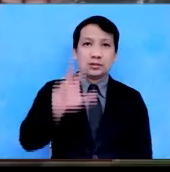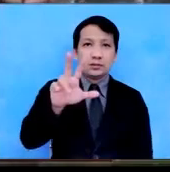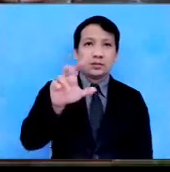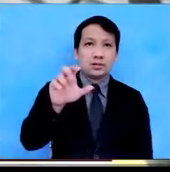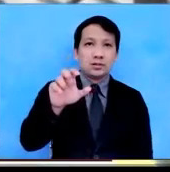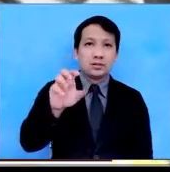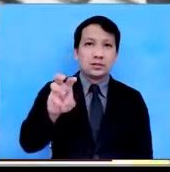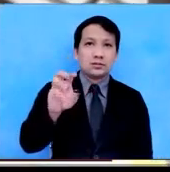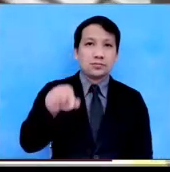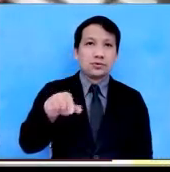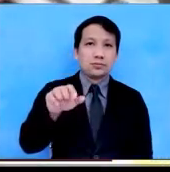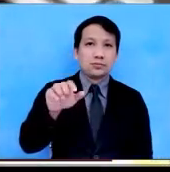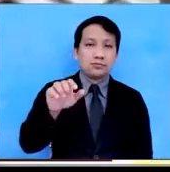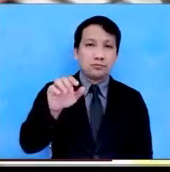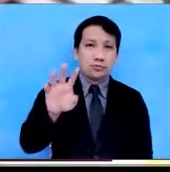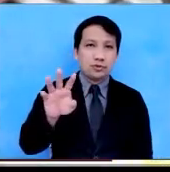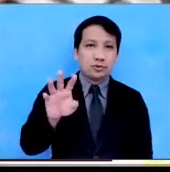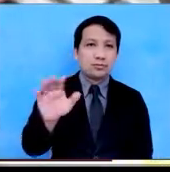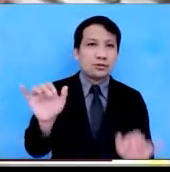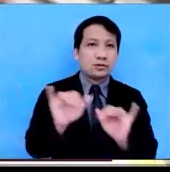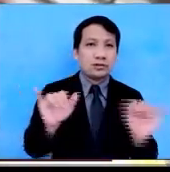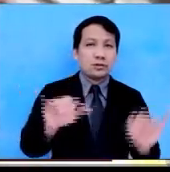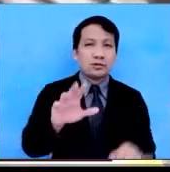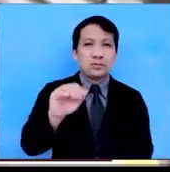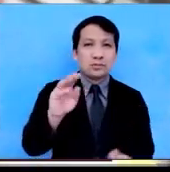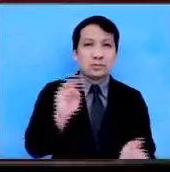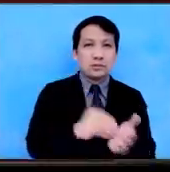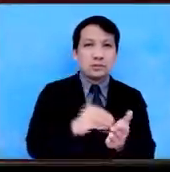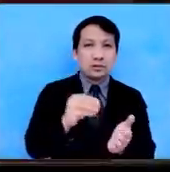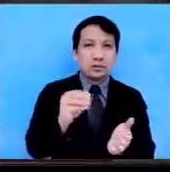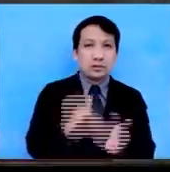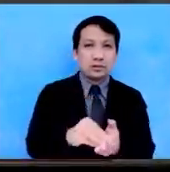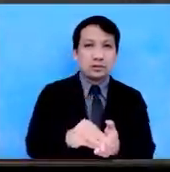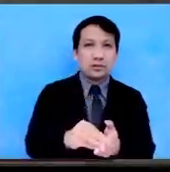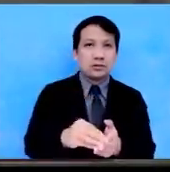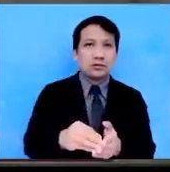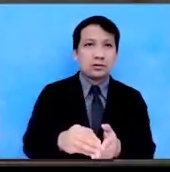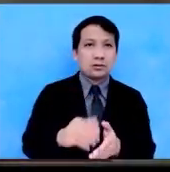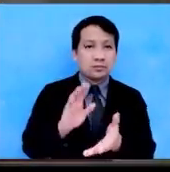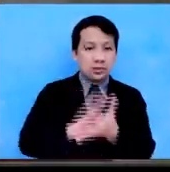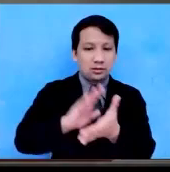million yen o katumbas lang naman ng 15 million pesos ang pinakamahal na